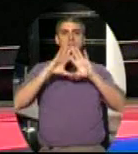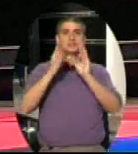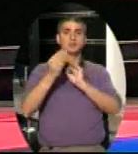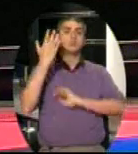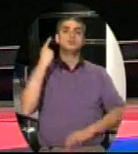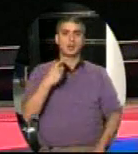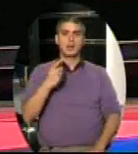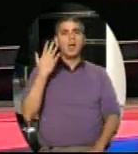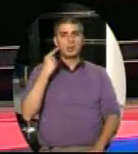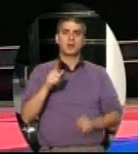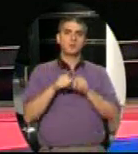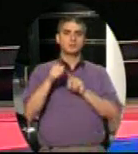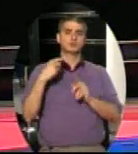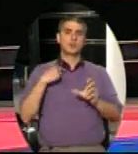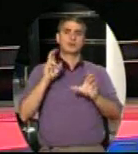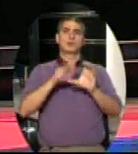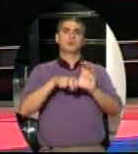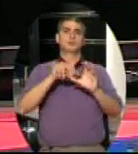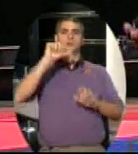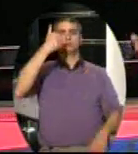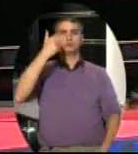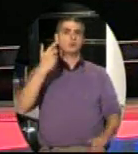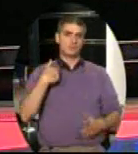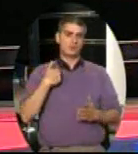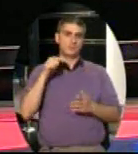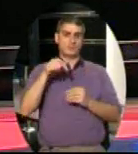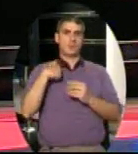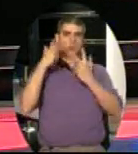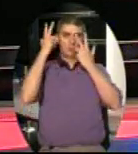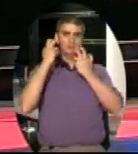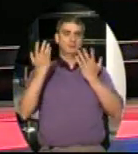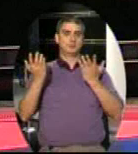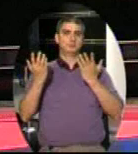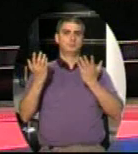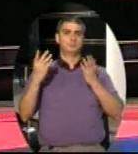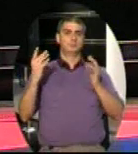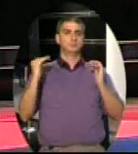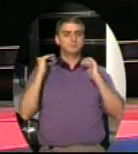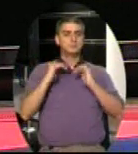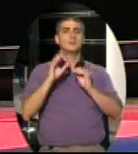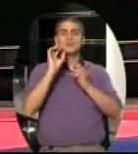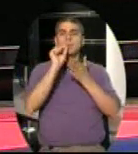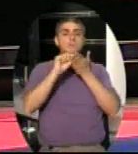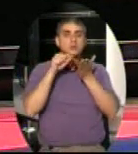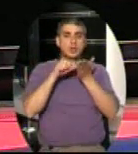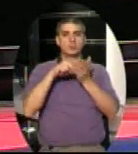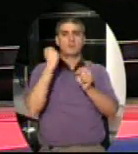שהיה, היה ככזה שנכנסנו ראשונים, ומכאן אנחנו מצפים שיעמדו על קוצו